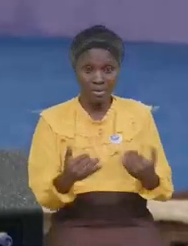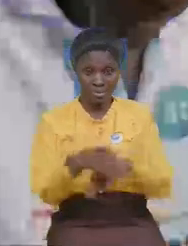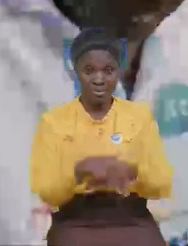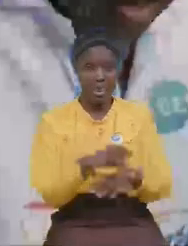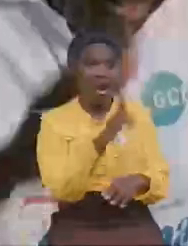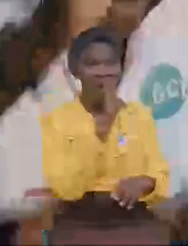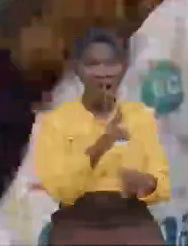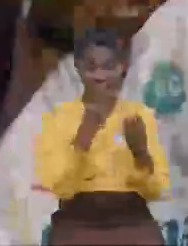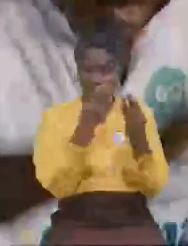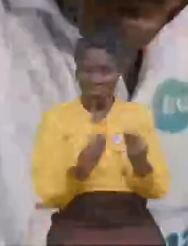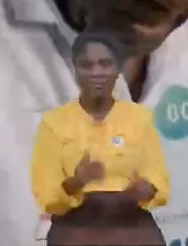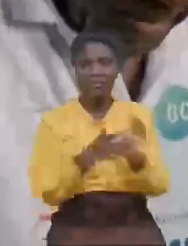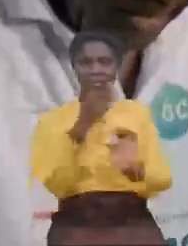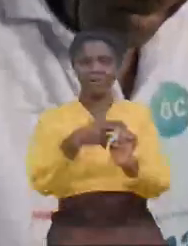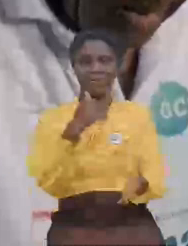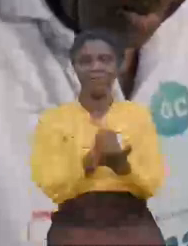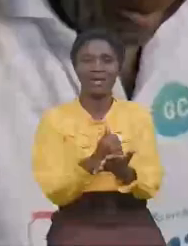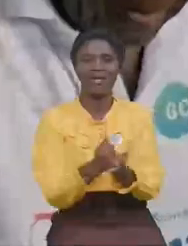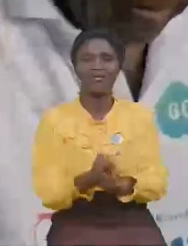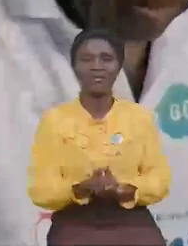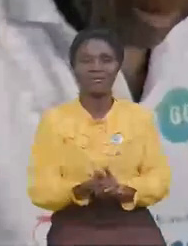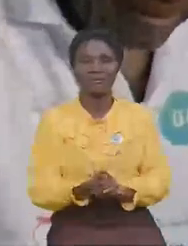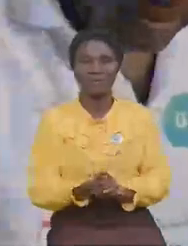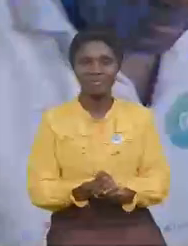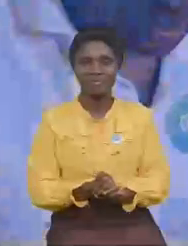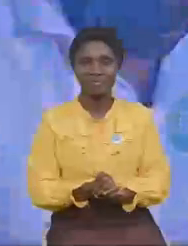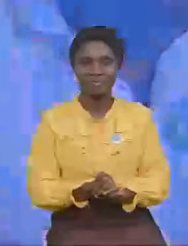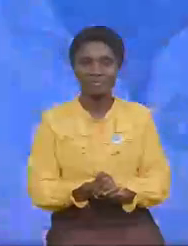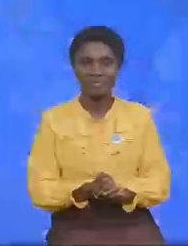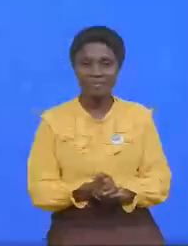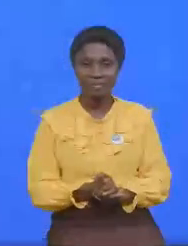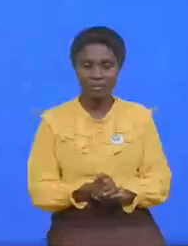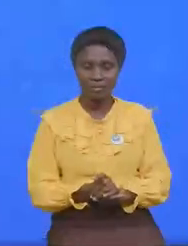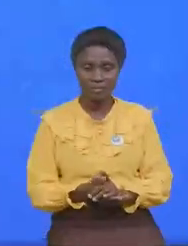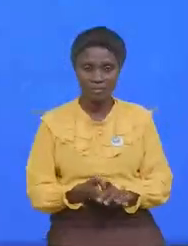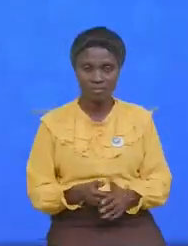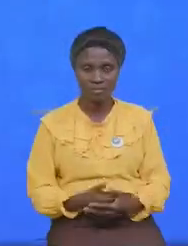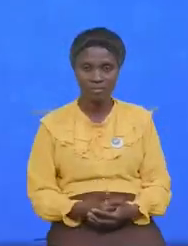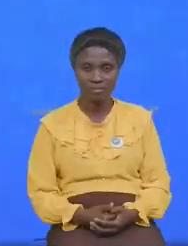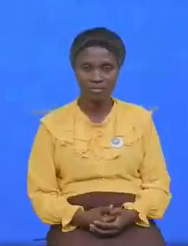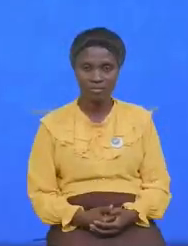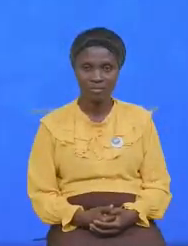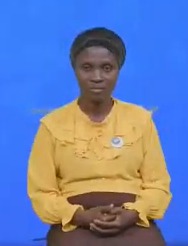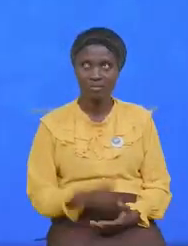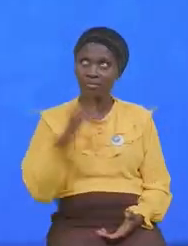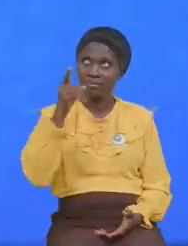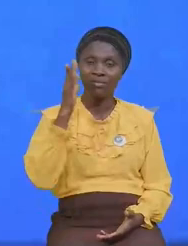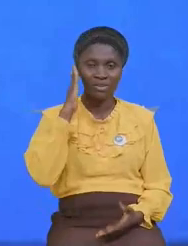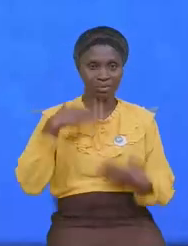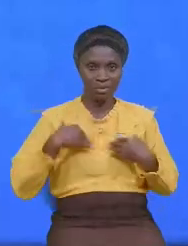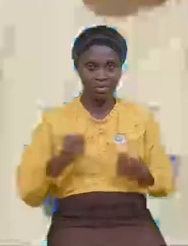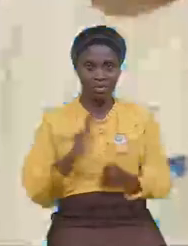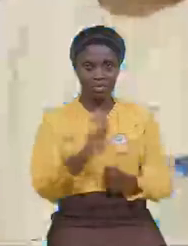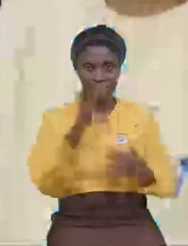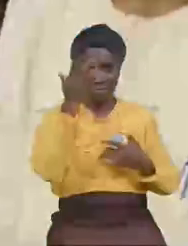ces problèmes insolubles sont résolus ce jour au nom de Jésus-Christ. Il